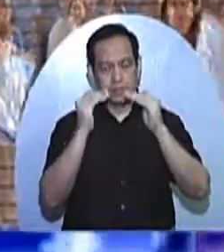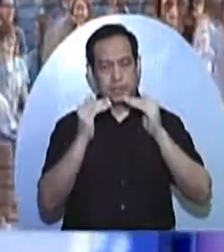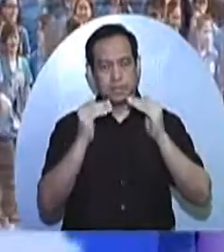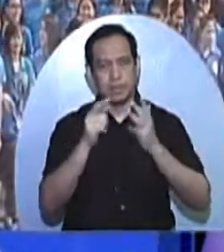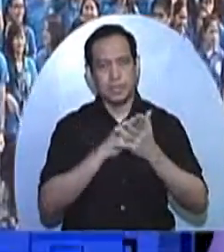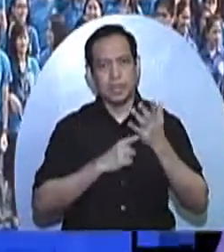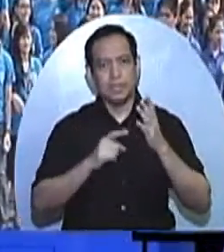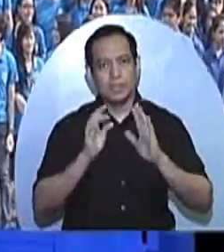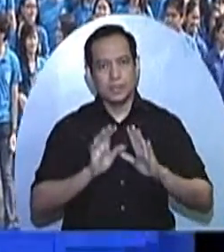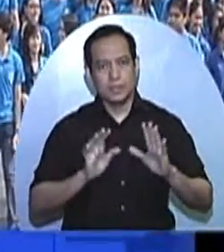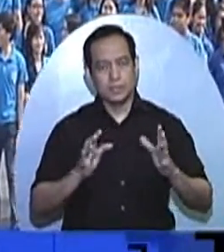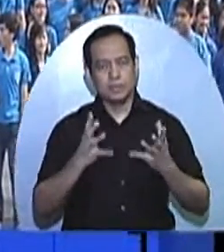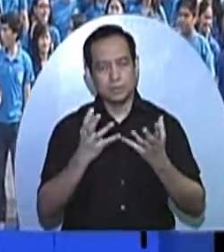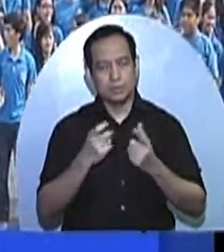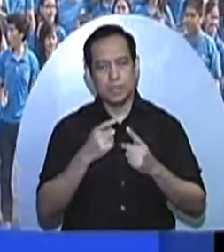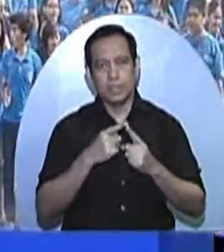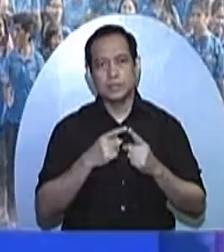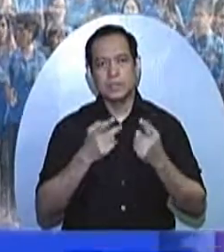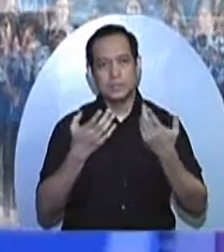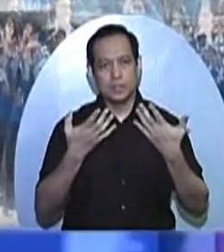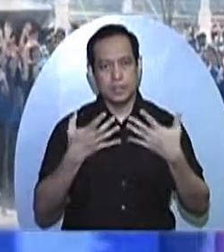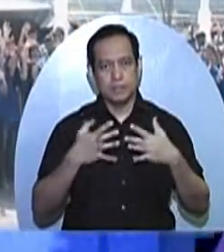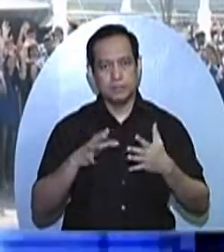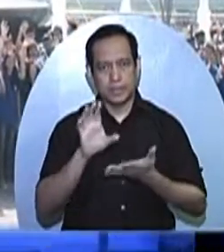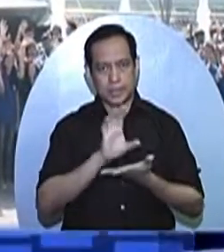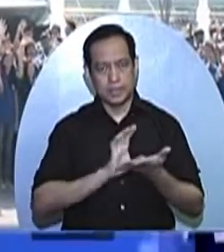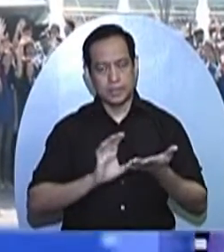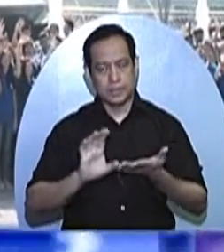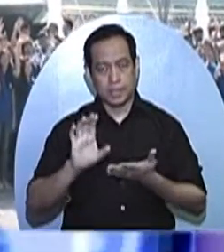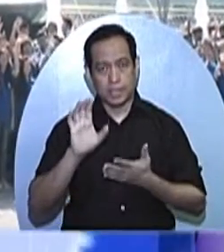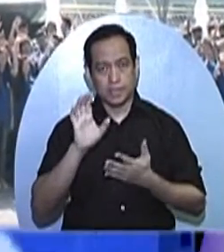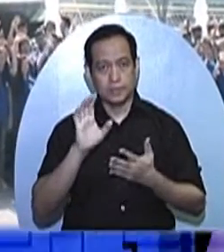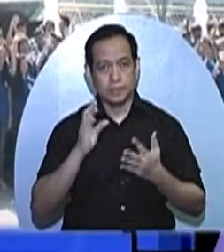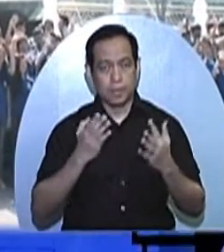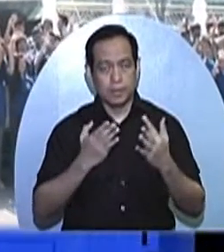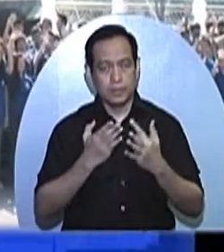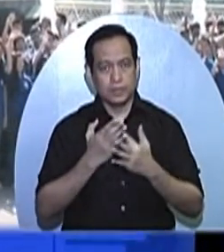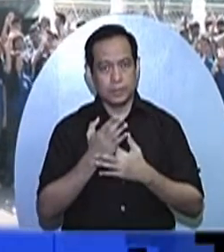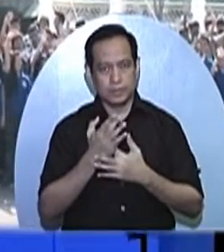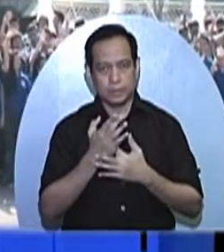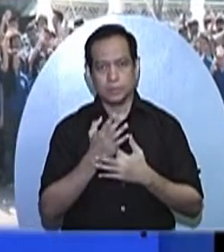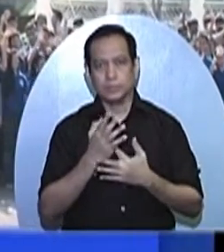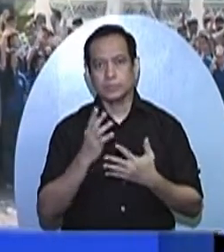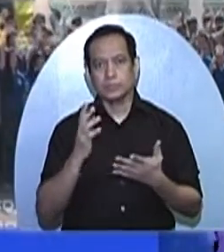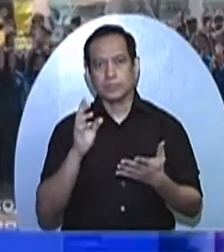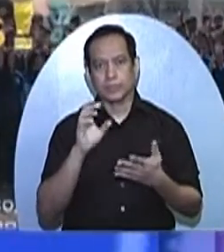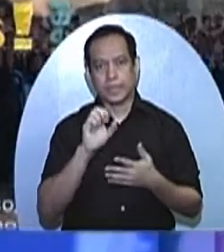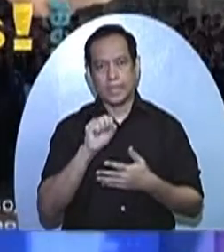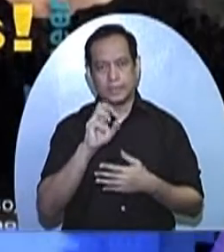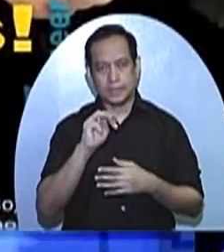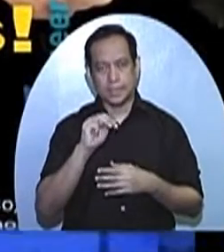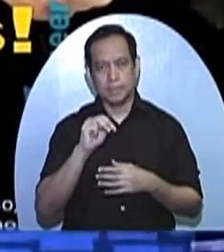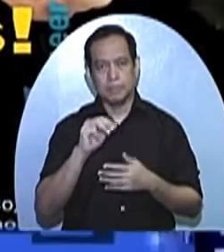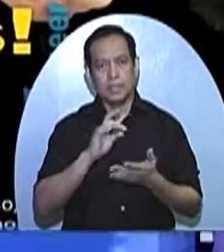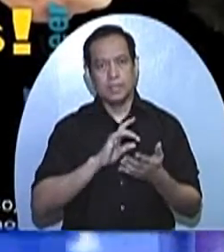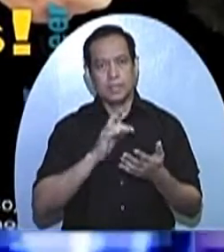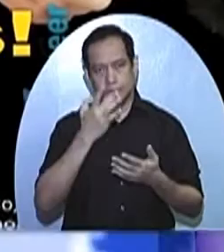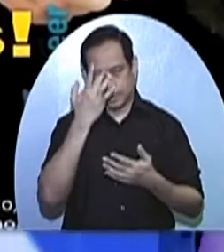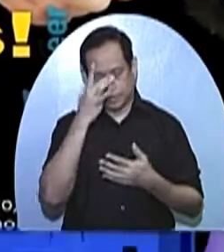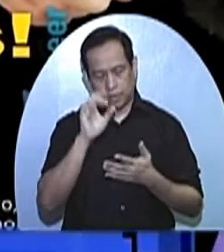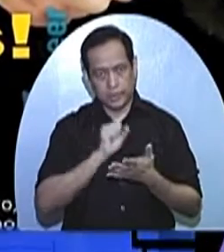ang antas ng mga kabataan na naglalayon na makapagtapos ng kolehiyo sa pamamagitan ng